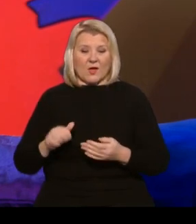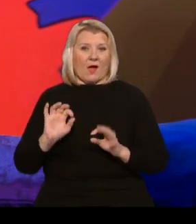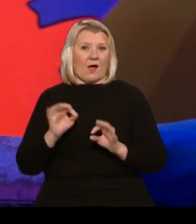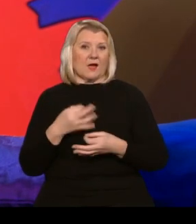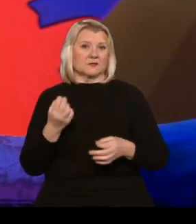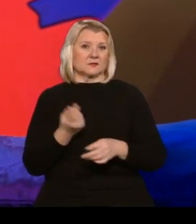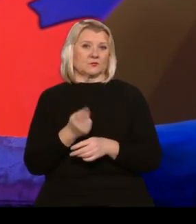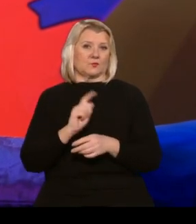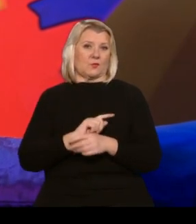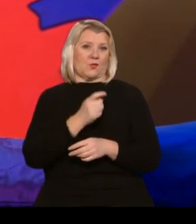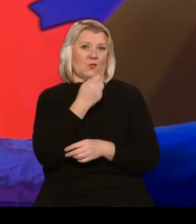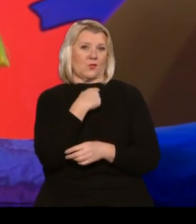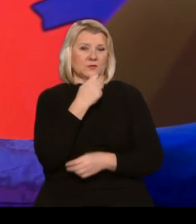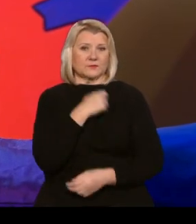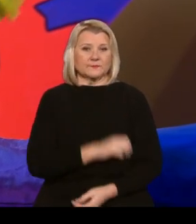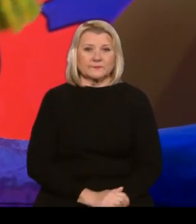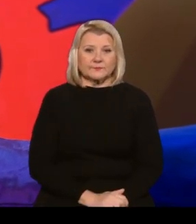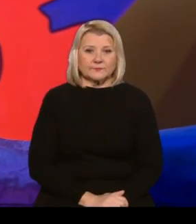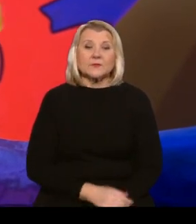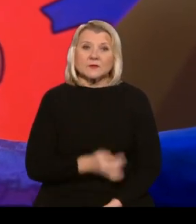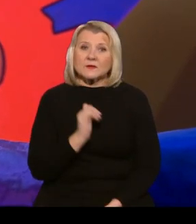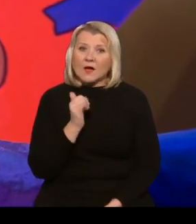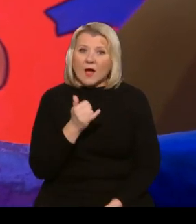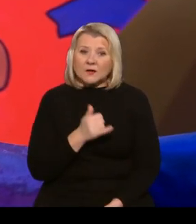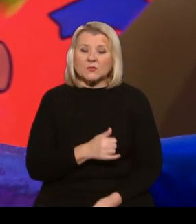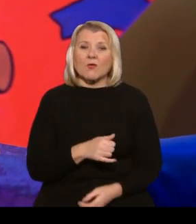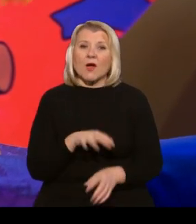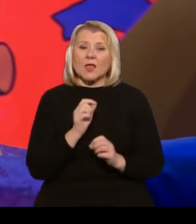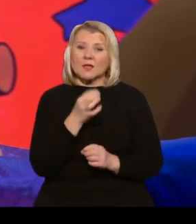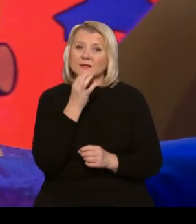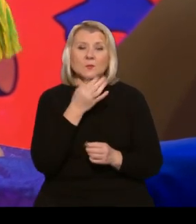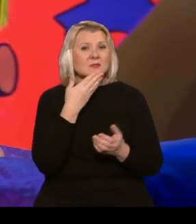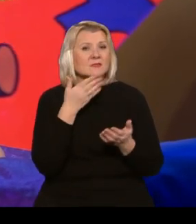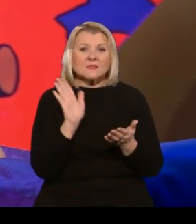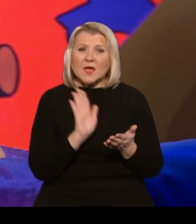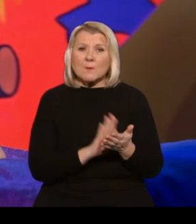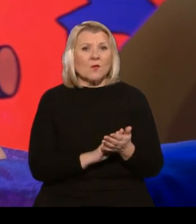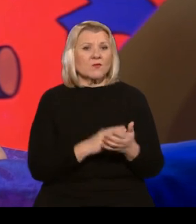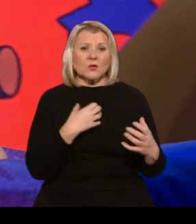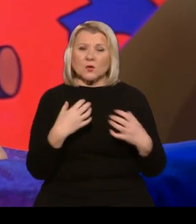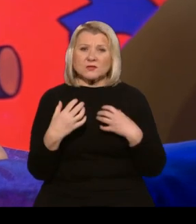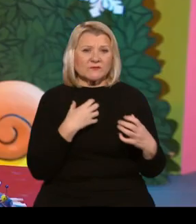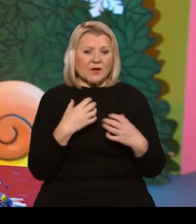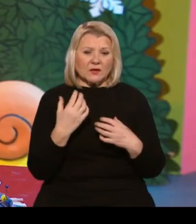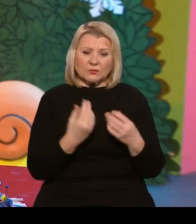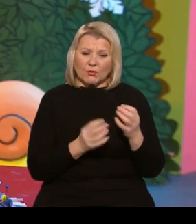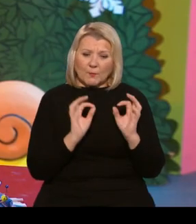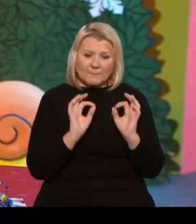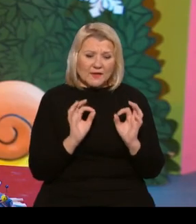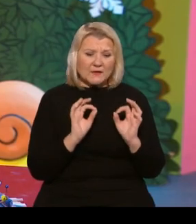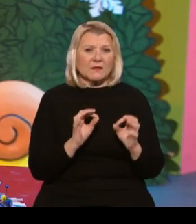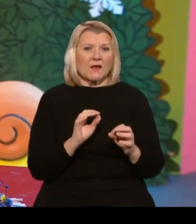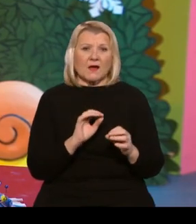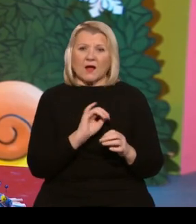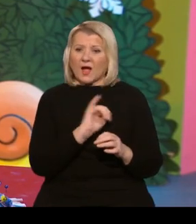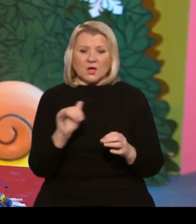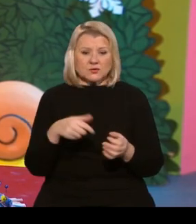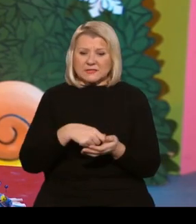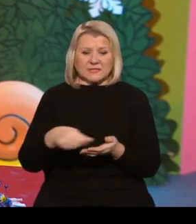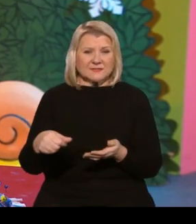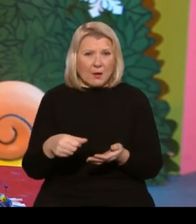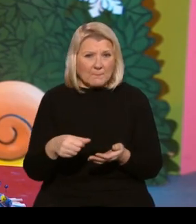jo. Jenže, co když se mu to divadlo nepovedlo a nikdo mu nic třeba nedal? Aj, to je